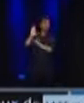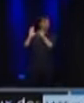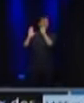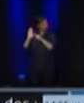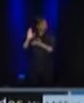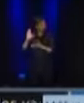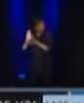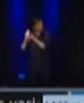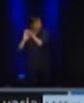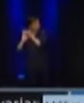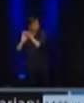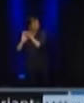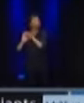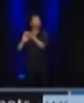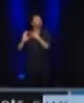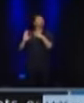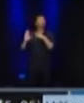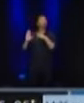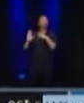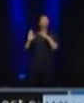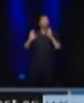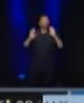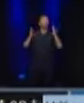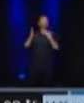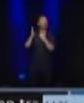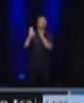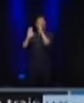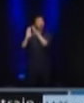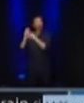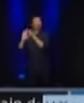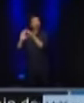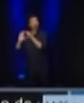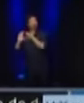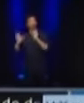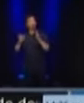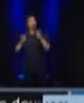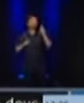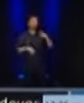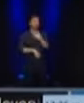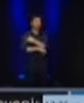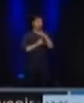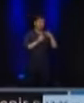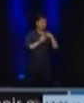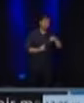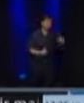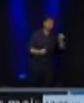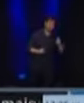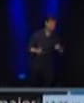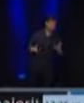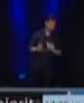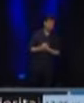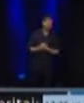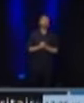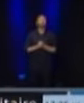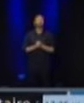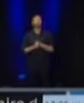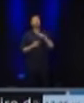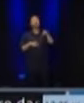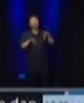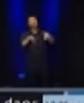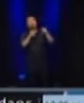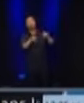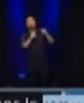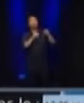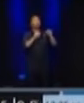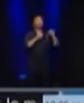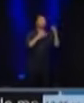vaccination. Parce que quand il y a des poches d'endroits où il y a des non-vaccinés, c'est là qu'il peut y avoir des éclosions qui vont avoir des impacts sur les autres.